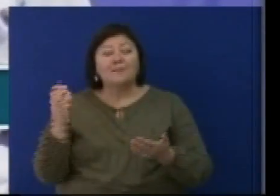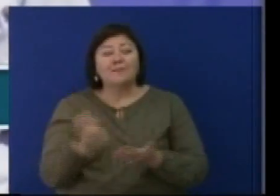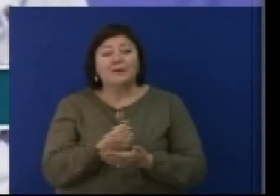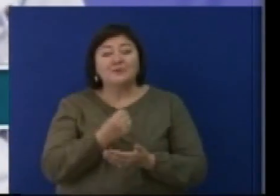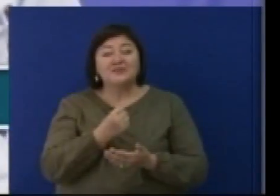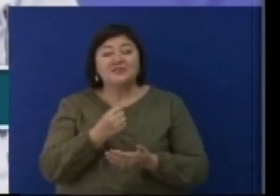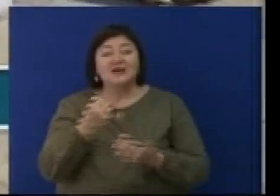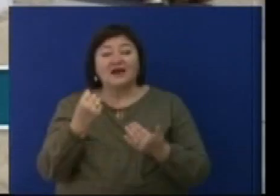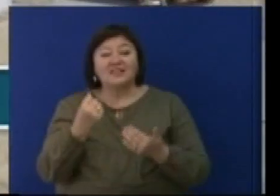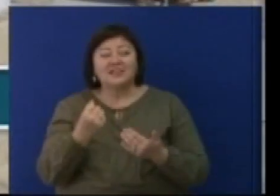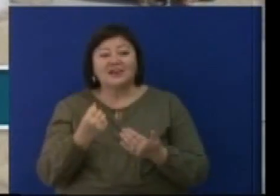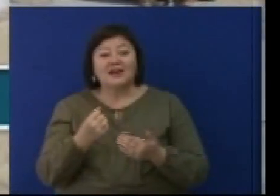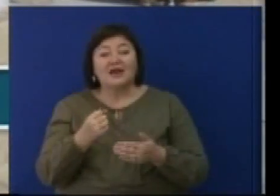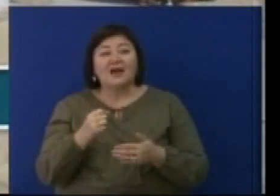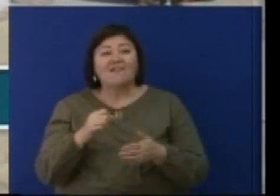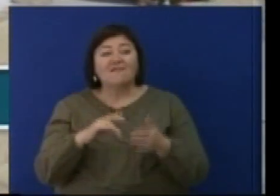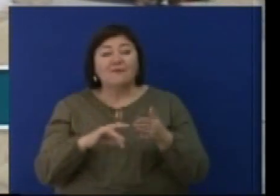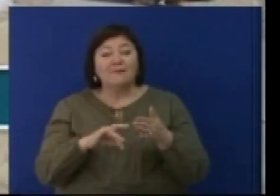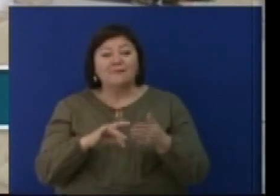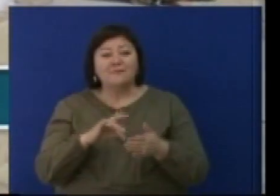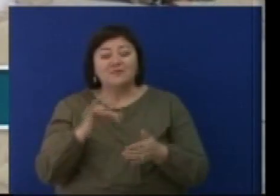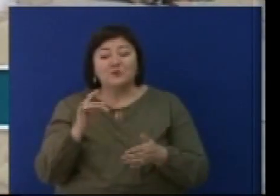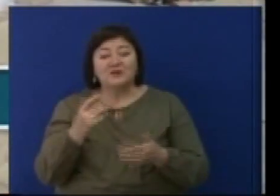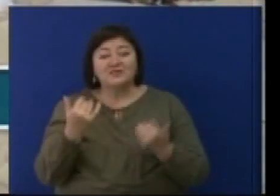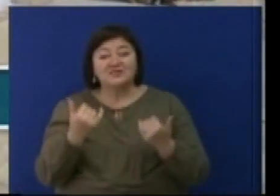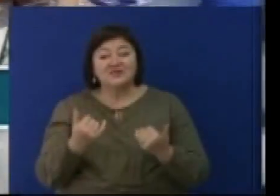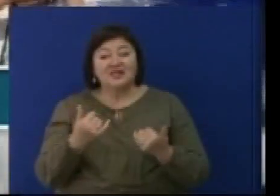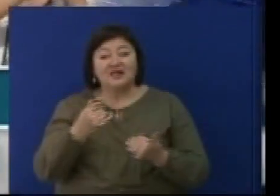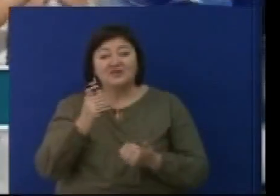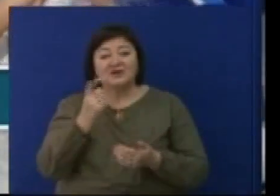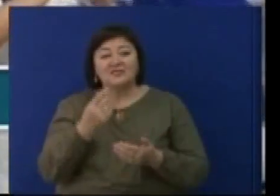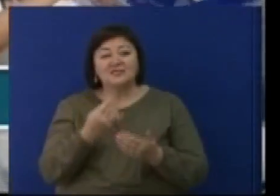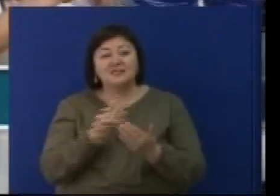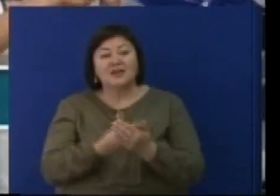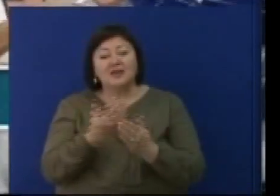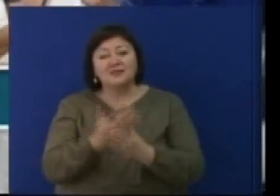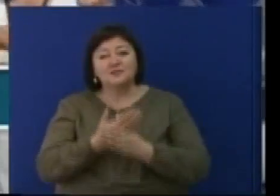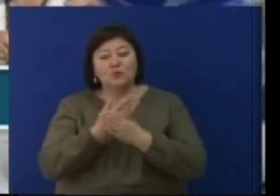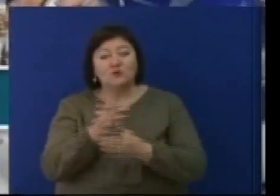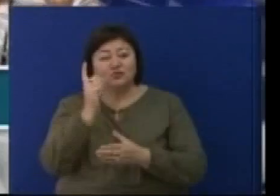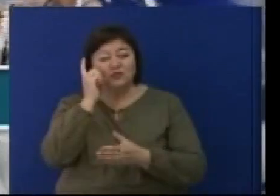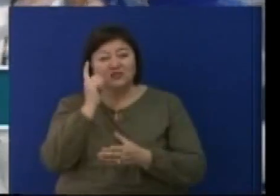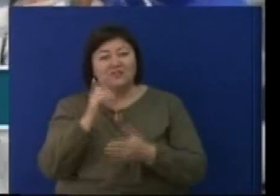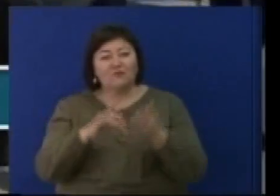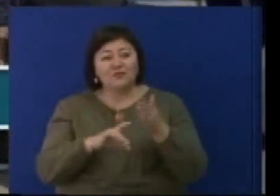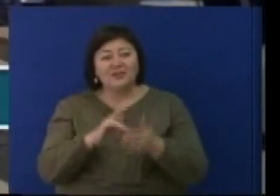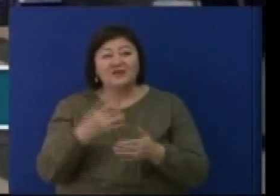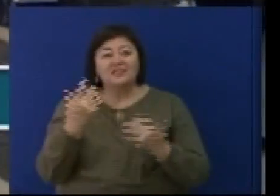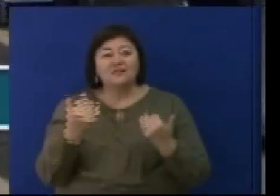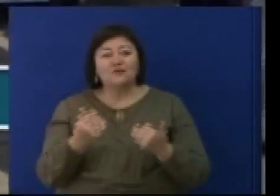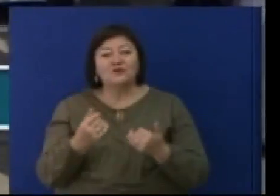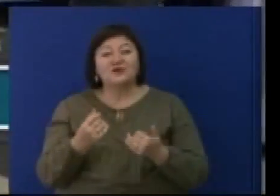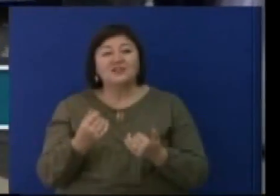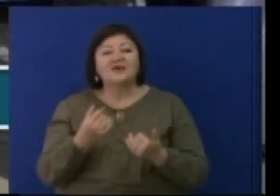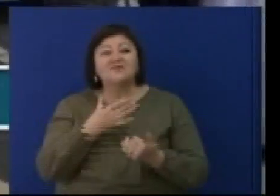Моторс Қазақстан компаниясының акцияны ұйымдастырушыларынан телефон арқылы қабылдады. Ал 16 тамыз күні жеңімпазды